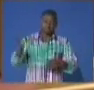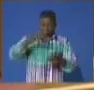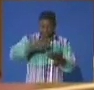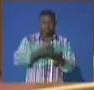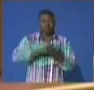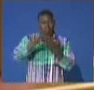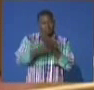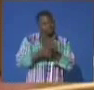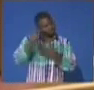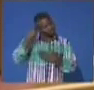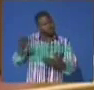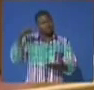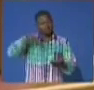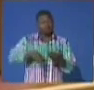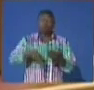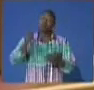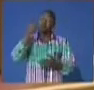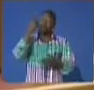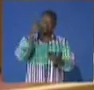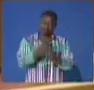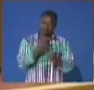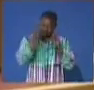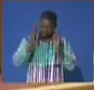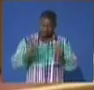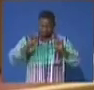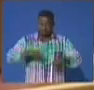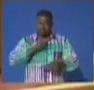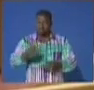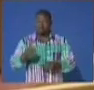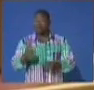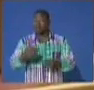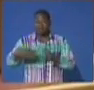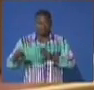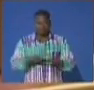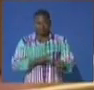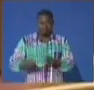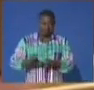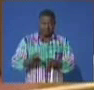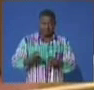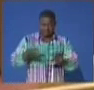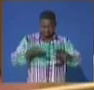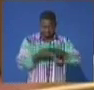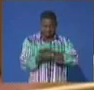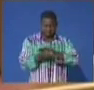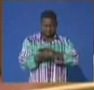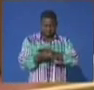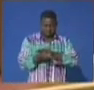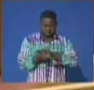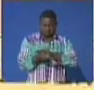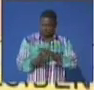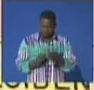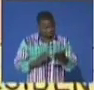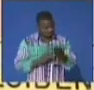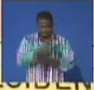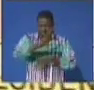reprogrammé pour qu'un agent ne puisse pas faire, ne puisse pas accomplir les mêmes tâches à toutes les